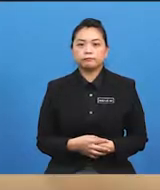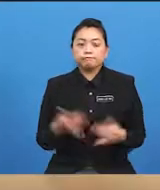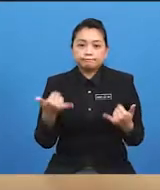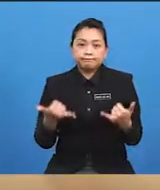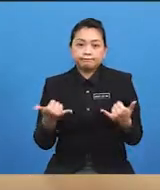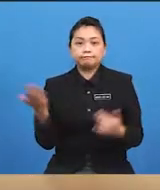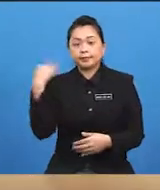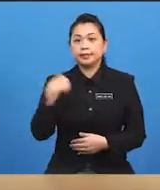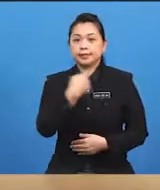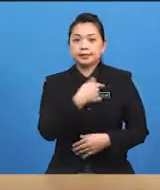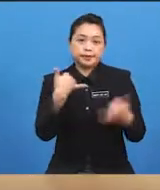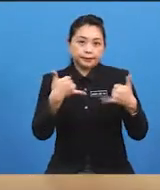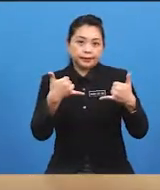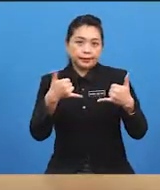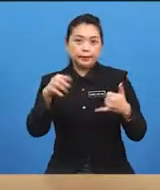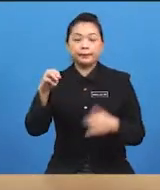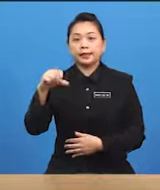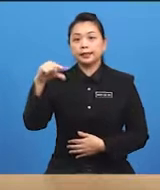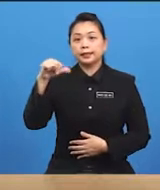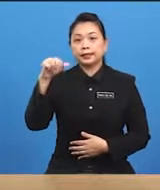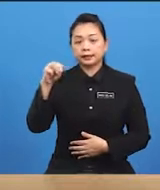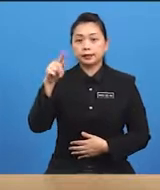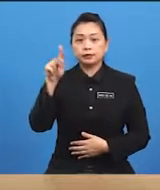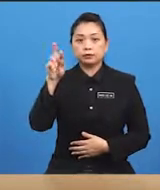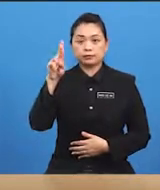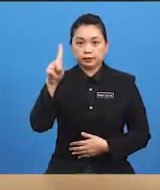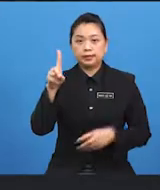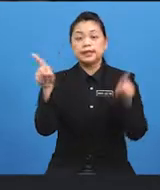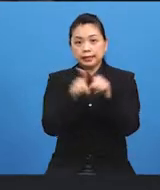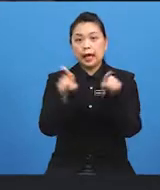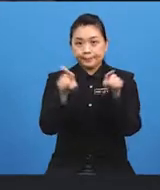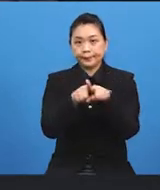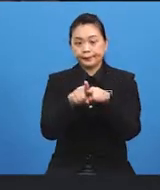Sekarang, mari kita mainkan makam kod ini bersama-sama saudari Nur.